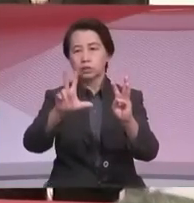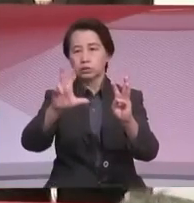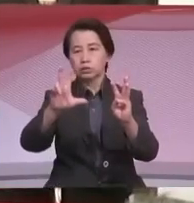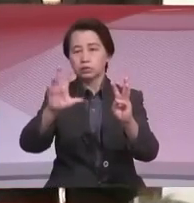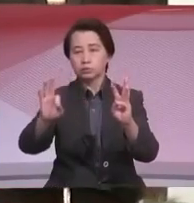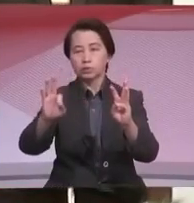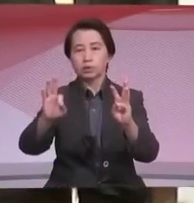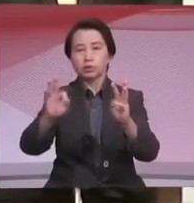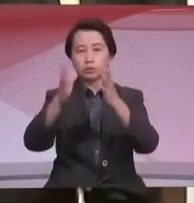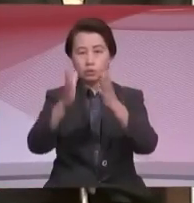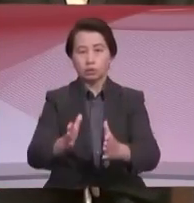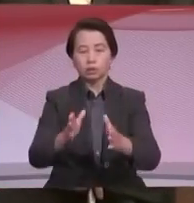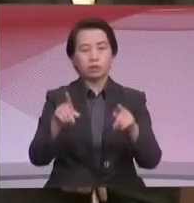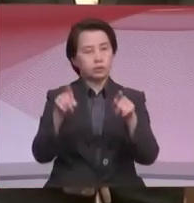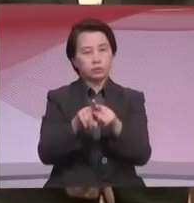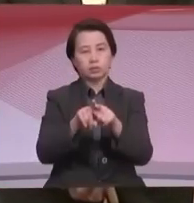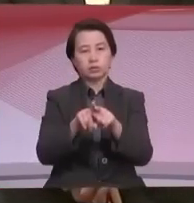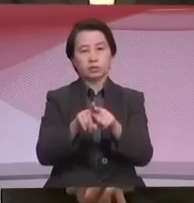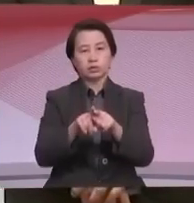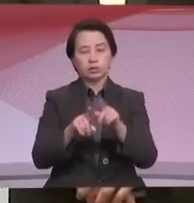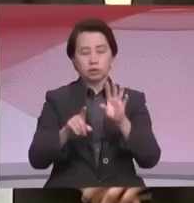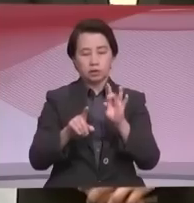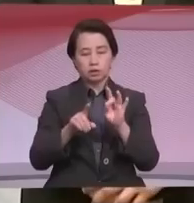9,939 kes, iaitu bersamaan dengan